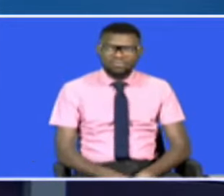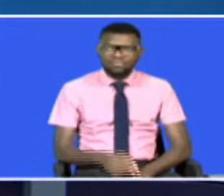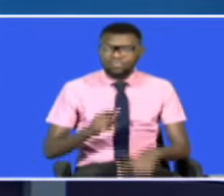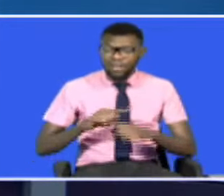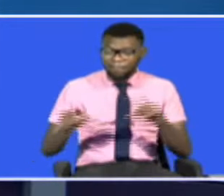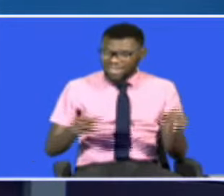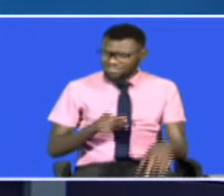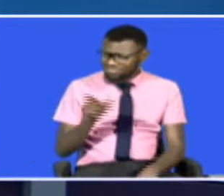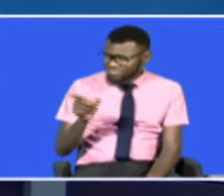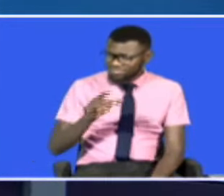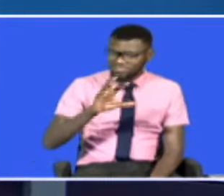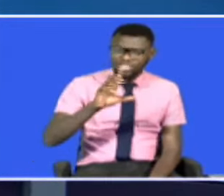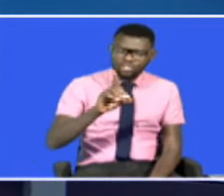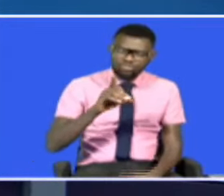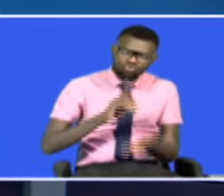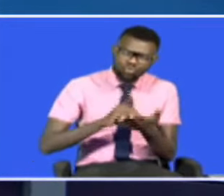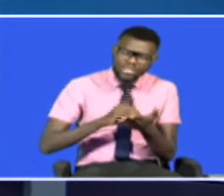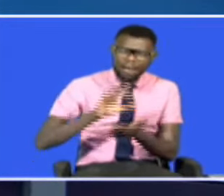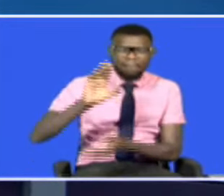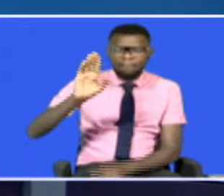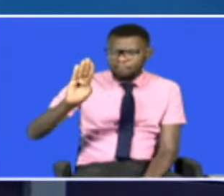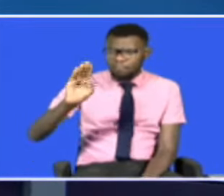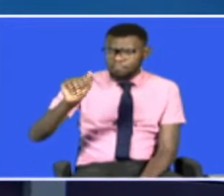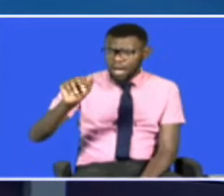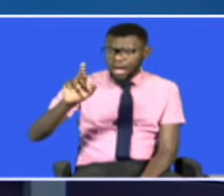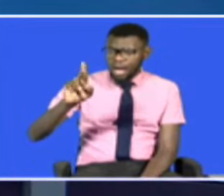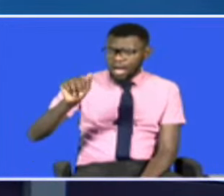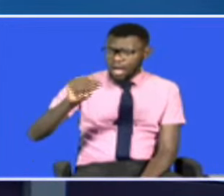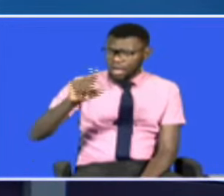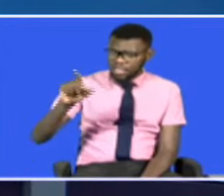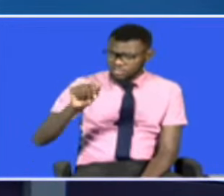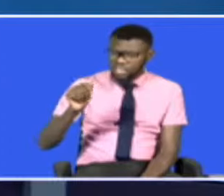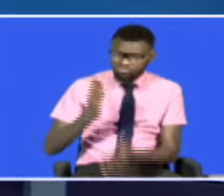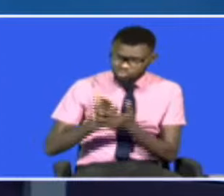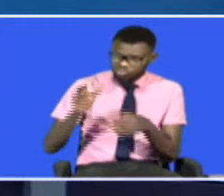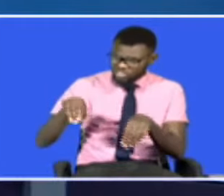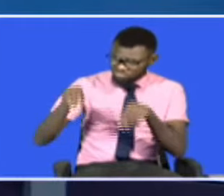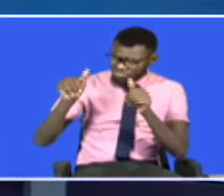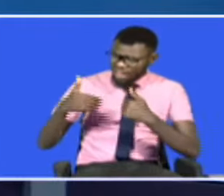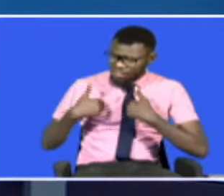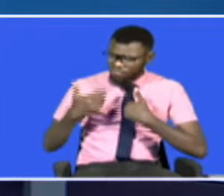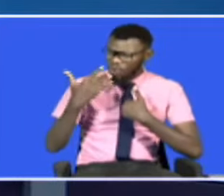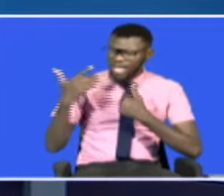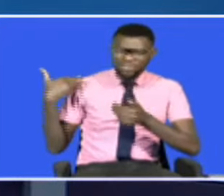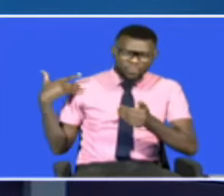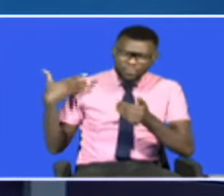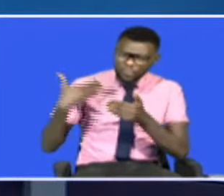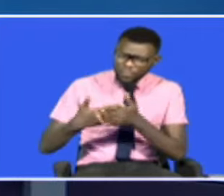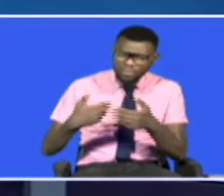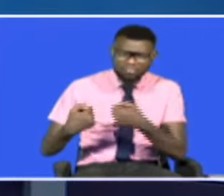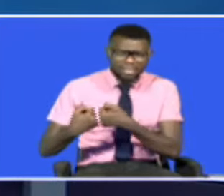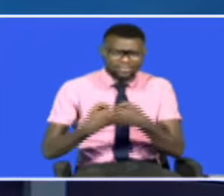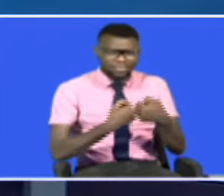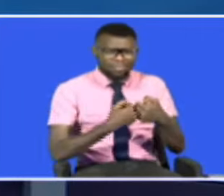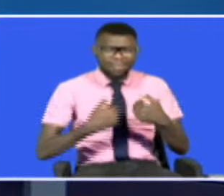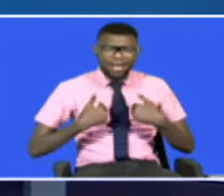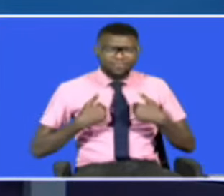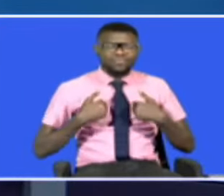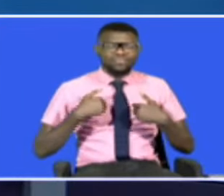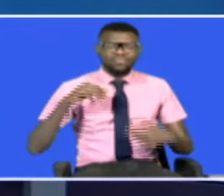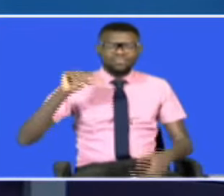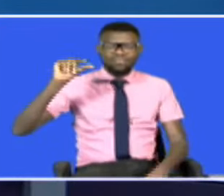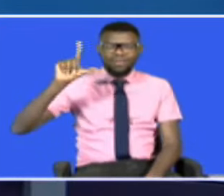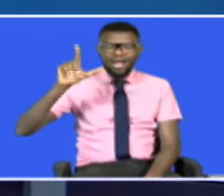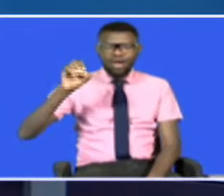ndiye atakayekuwa dawa ya sekta hiyo ambayo imekumbwa na changamoto sio haba kwa miaka na mikaka. Gloria Milimu na taarifa